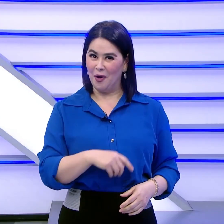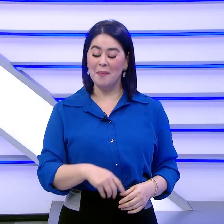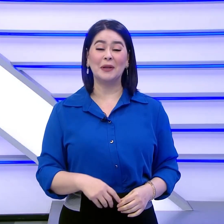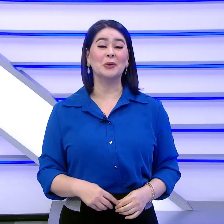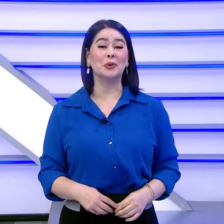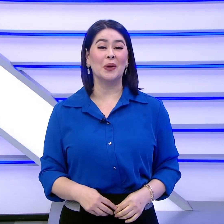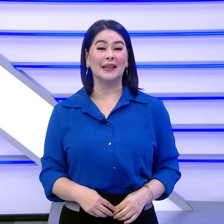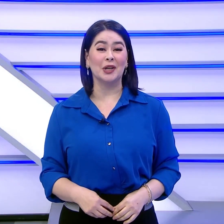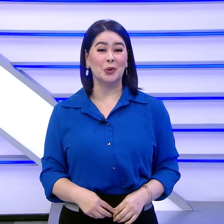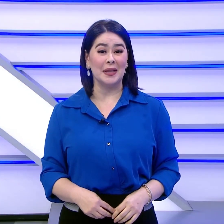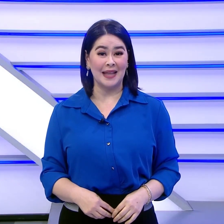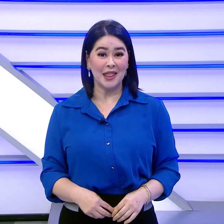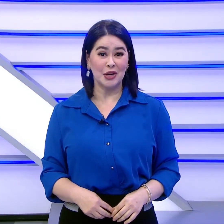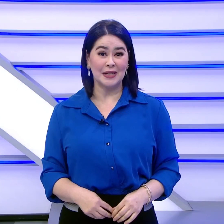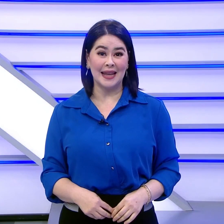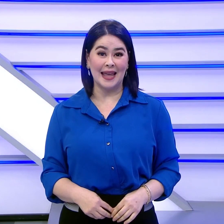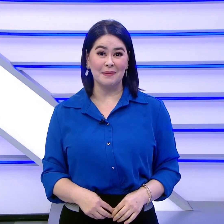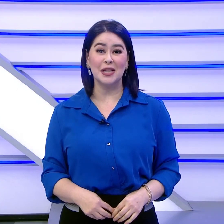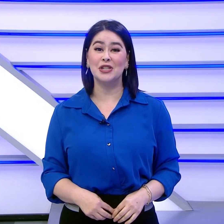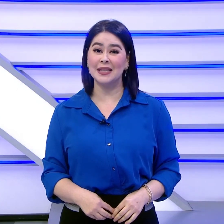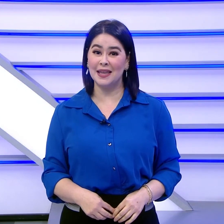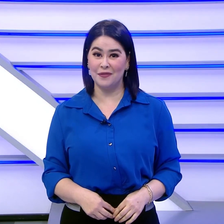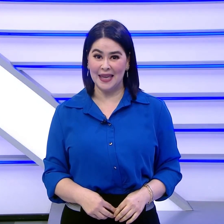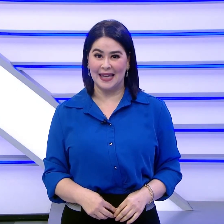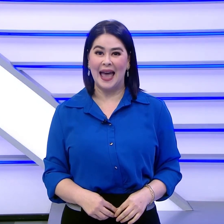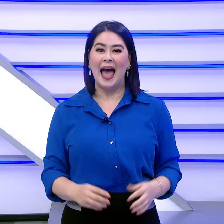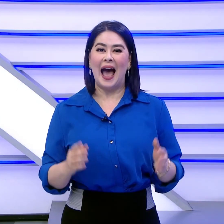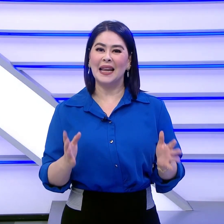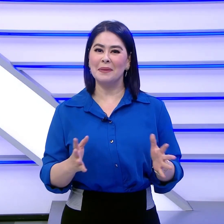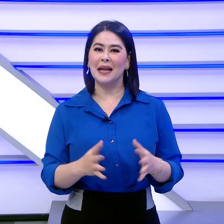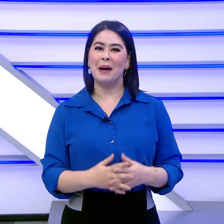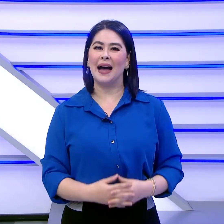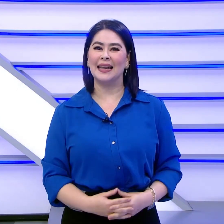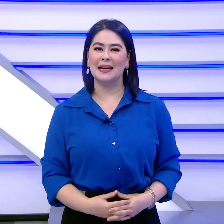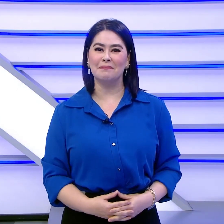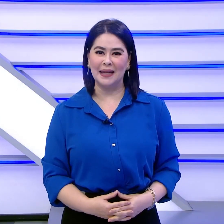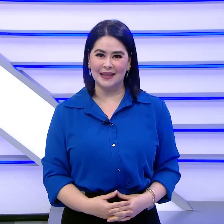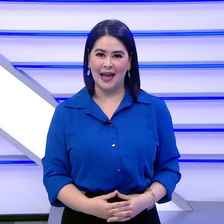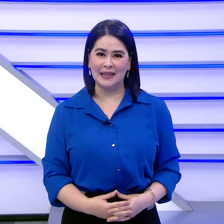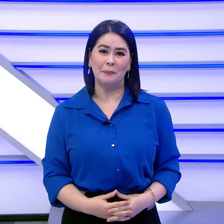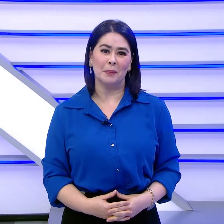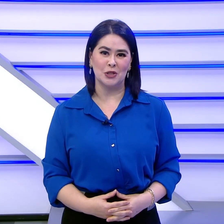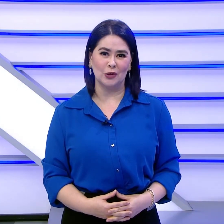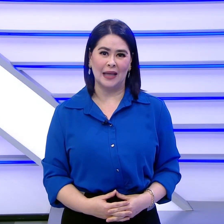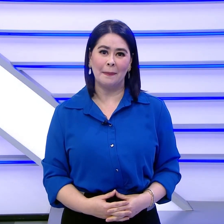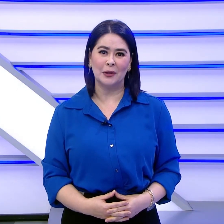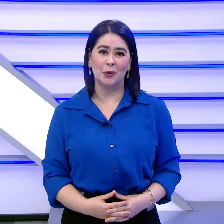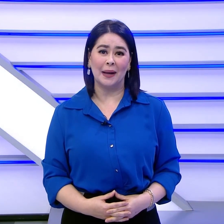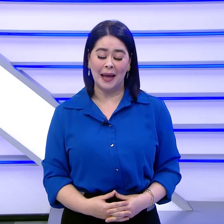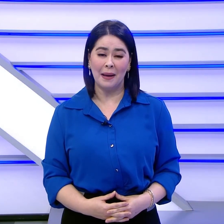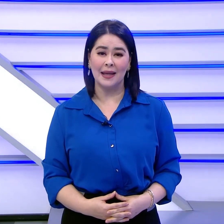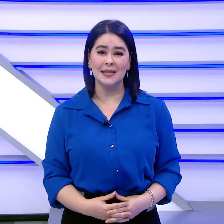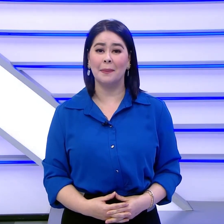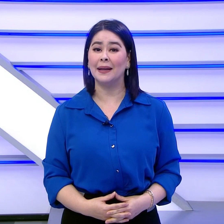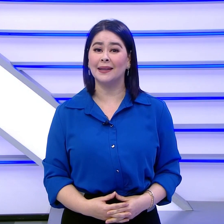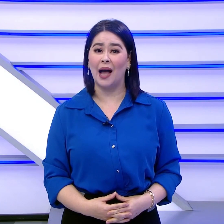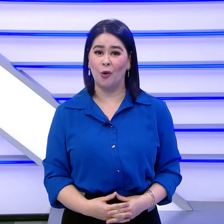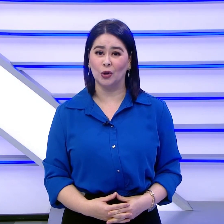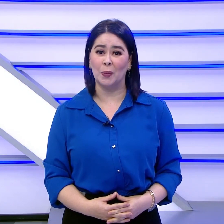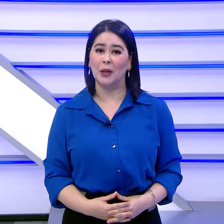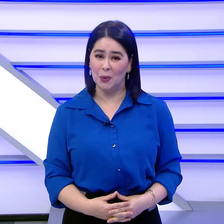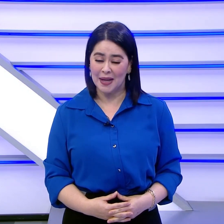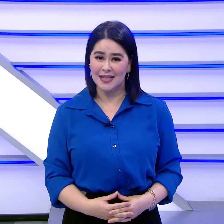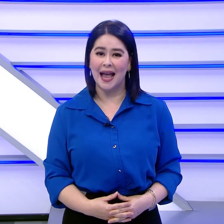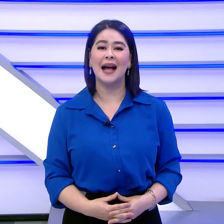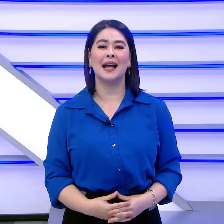Balita ko, may tututukan kayo tuwing 10:30 a.m. sa GTV. Alamin ang mahahalagang balita at impormasyong dapat niyong malaman sa Balita ko